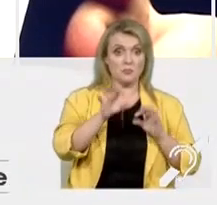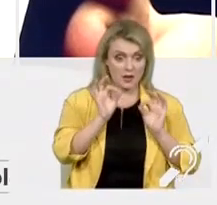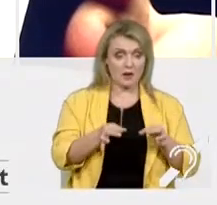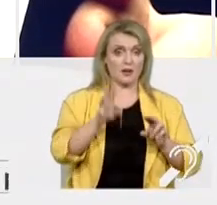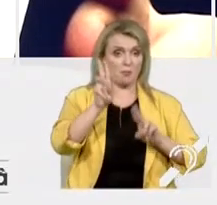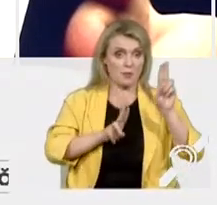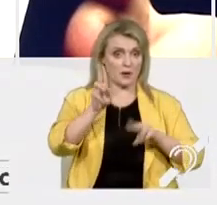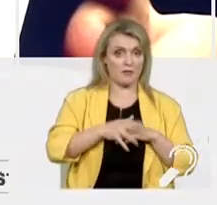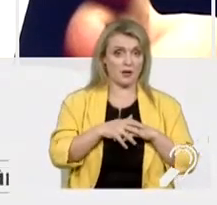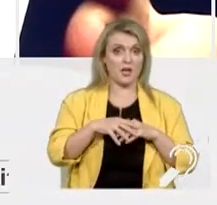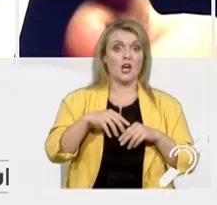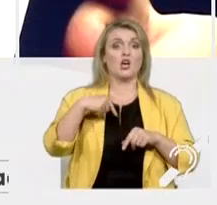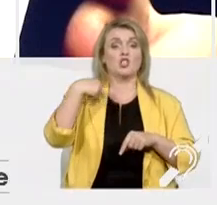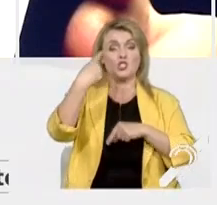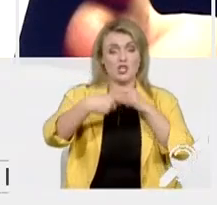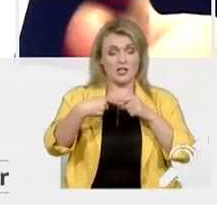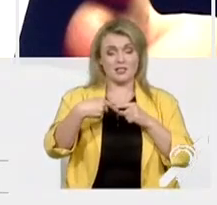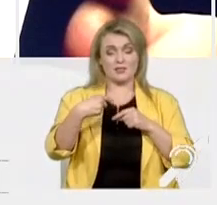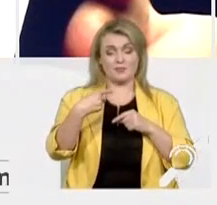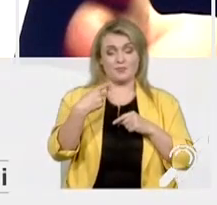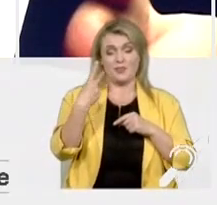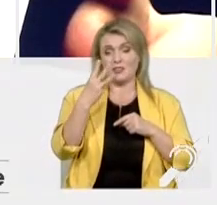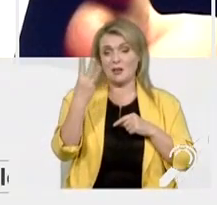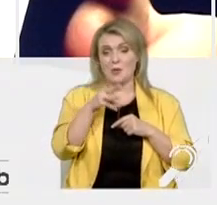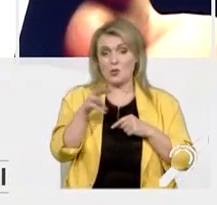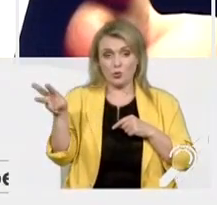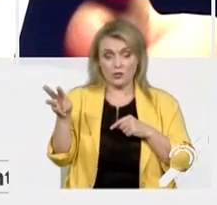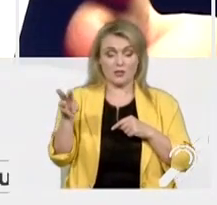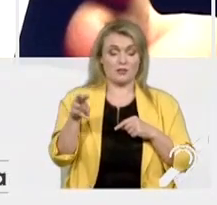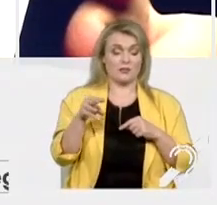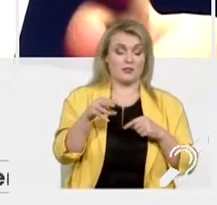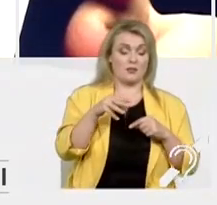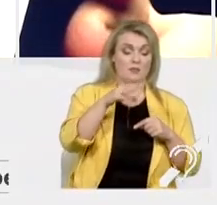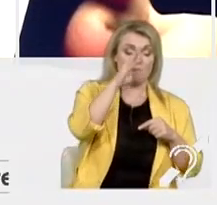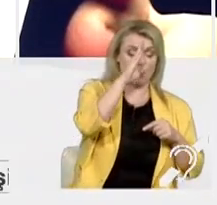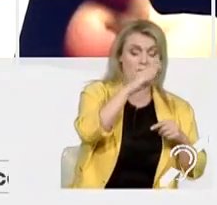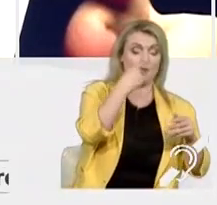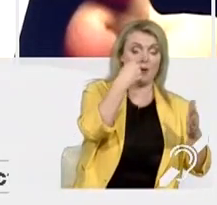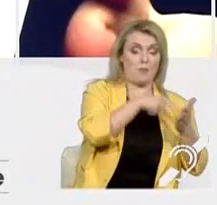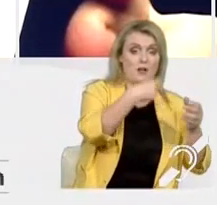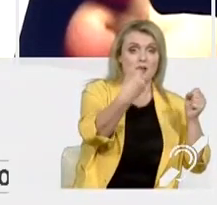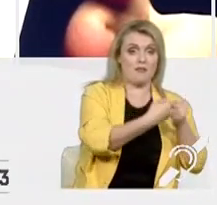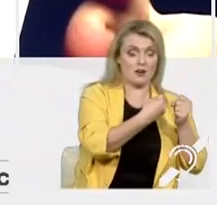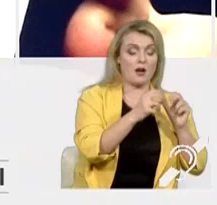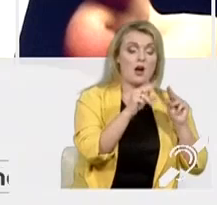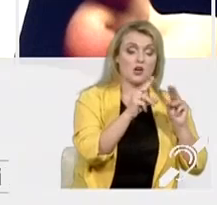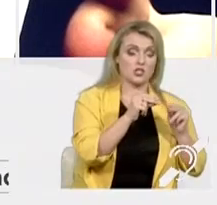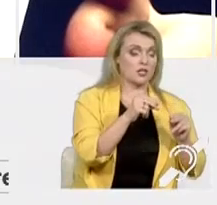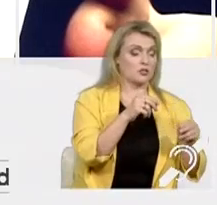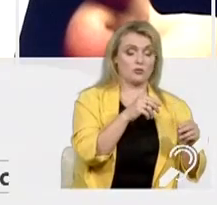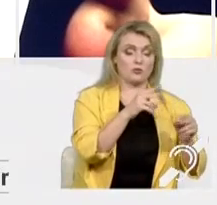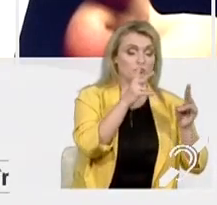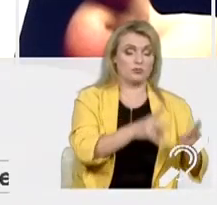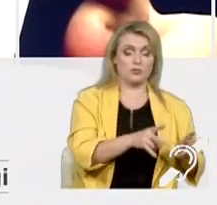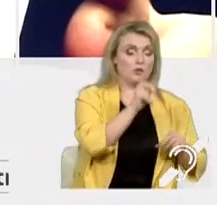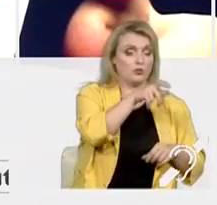mai târziu, același conducător auto a provocat un accident, din fericire, fără victime. Polițiștii au descoperit că bărbatul avea o alcoolemie de